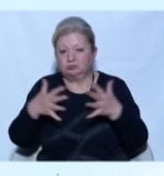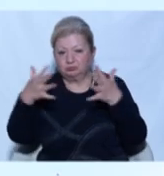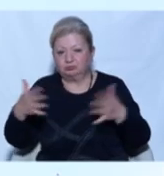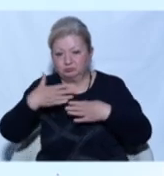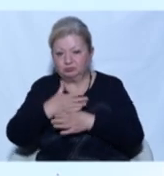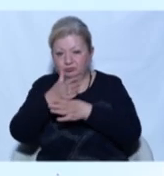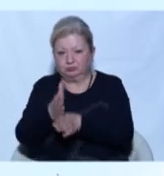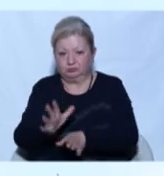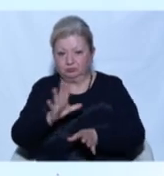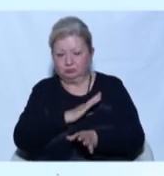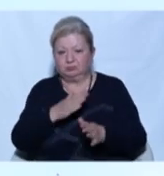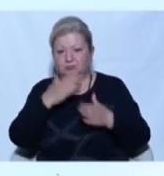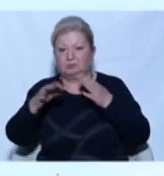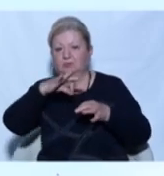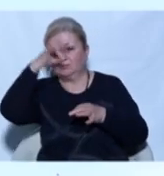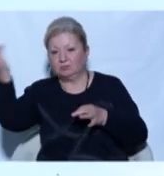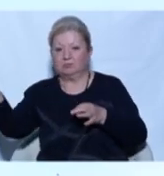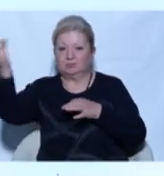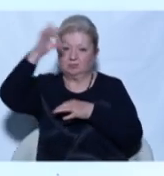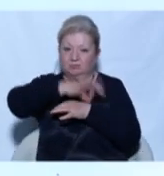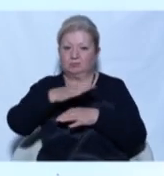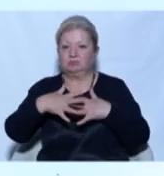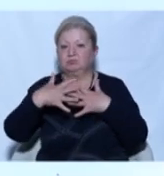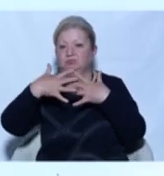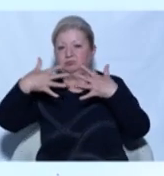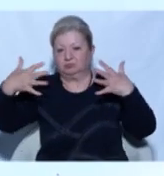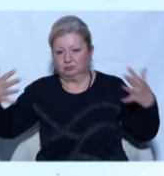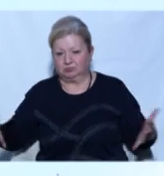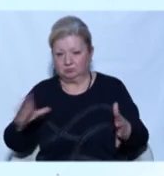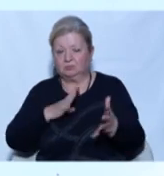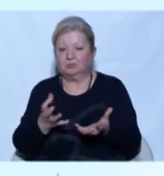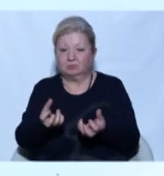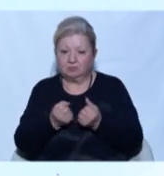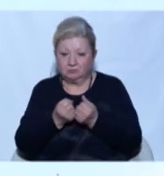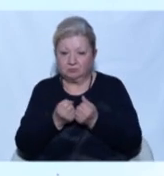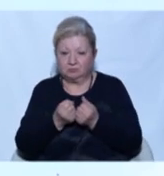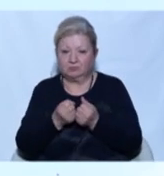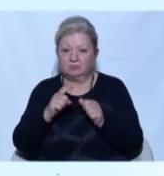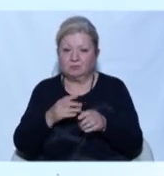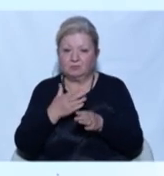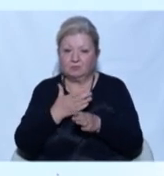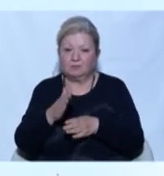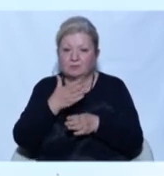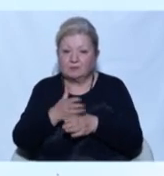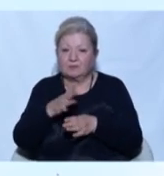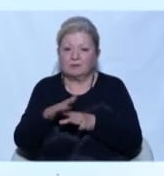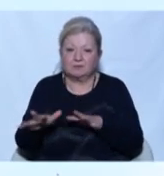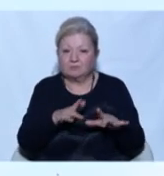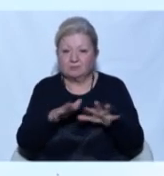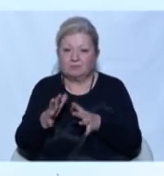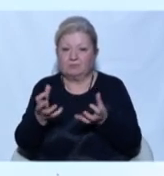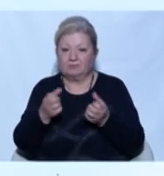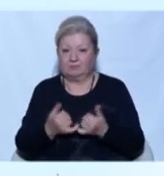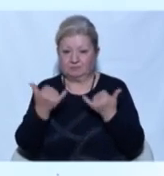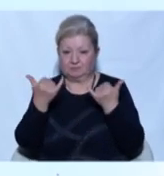დასავლეთიდან აღმოსავლეთისაკენ გაიშალნენ და მივიღეთ თანდათან ნელი მოძრაობის შედეგად მივიღეთ